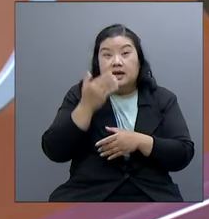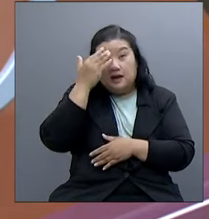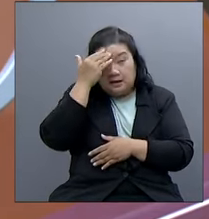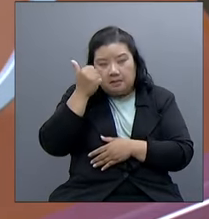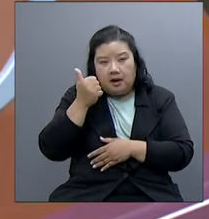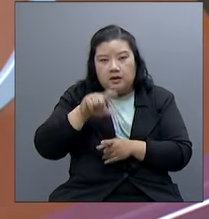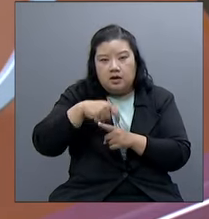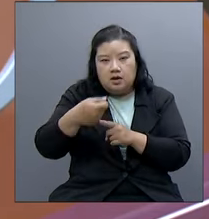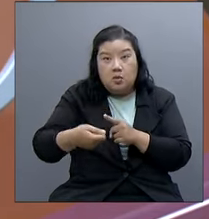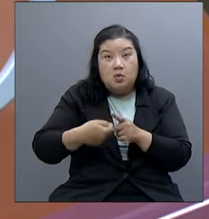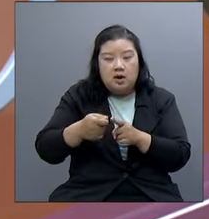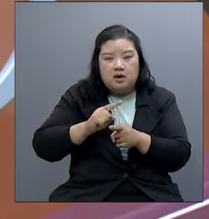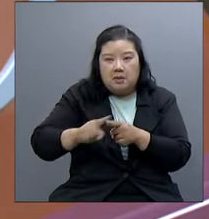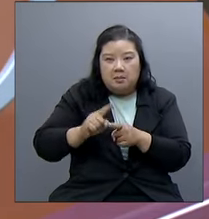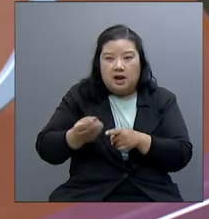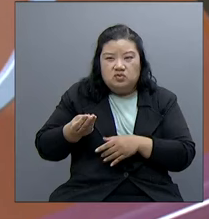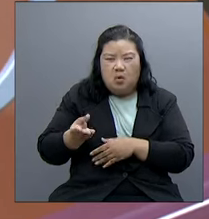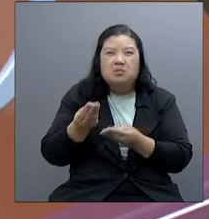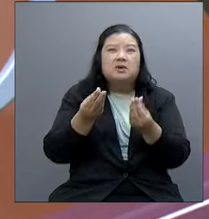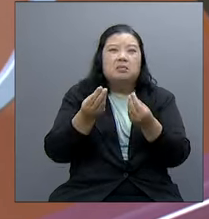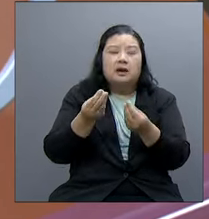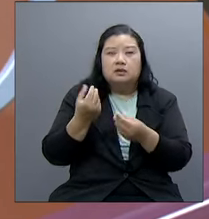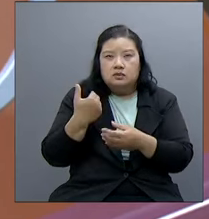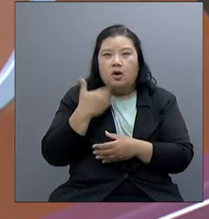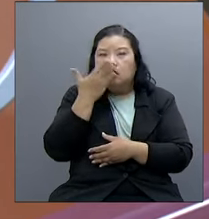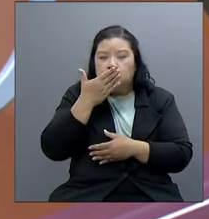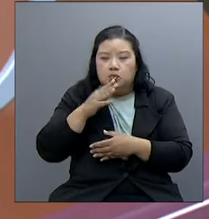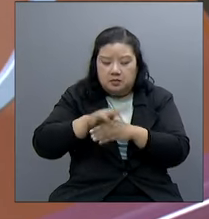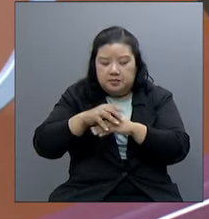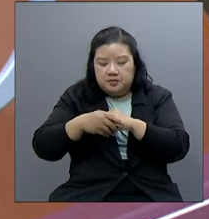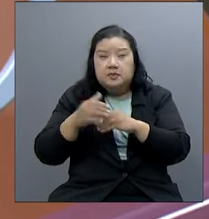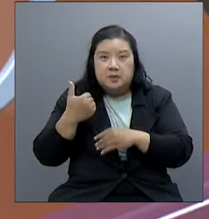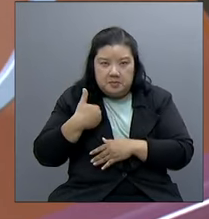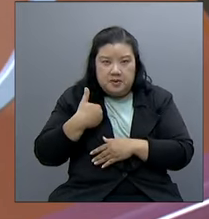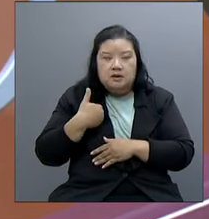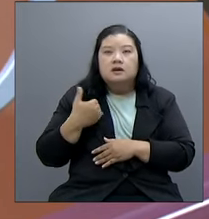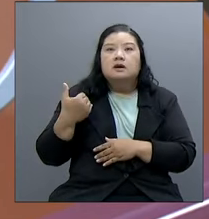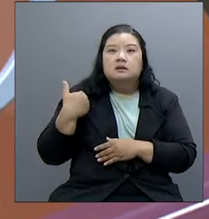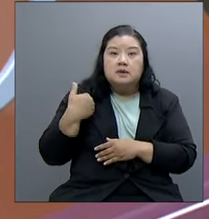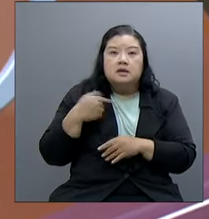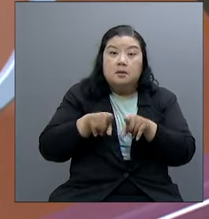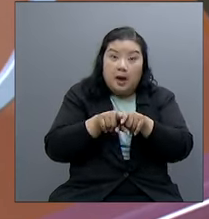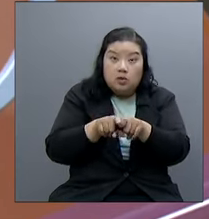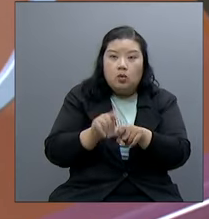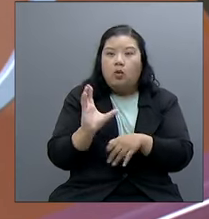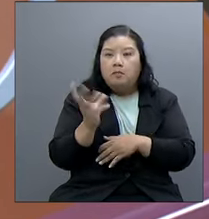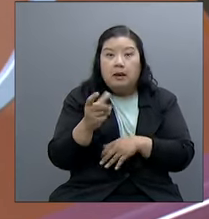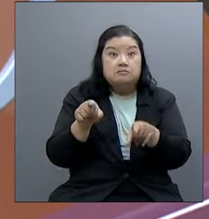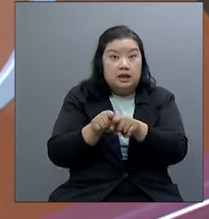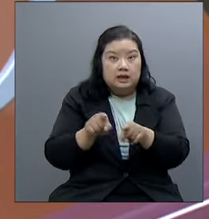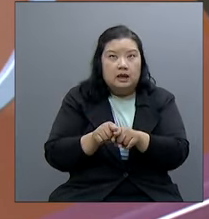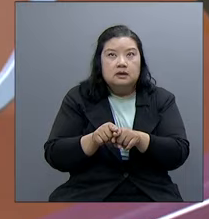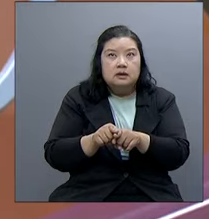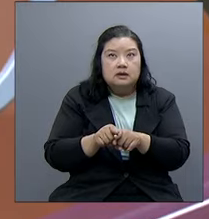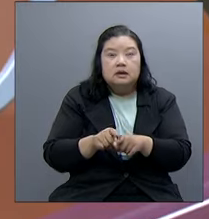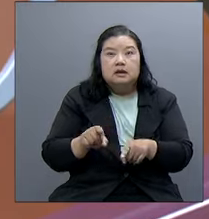บเจ้าันมากไป ต้หากระดาศที่ช่มาซับมีประทโก สบัดน้มันนะคะคพระรบ ชอบไปยนดเวา ทอปท